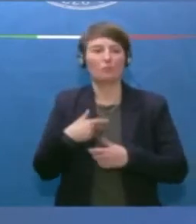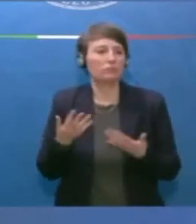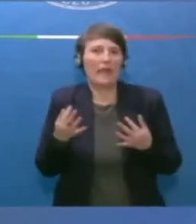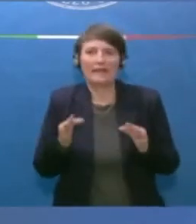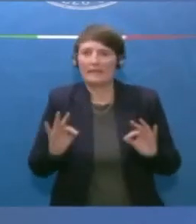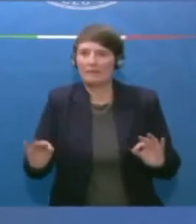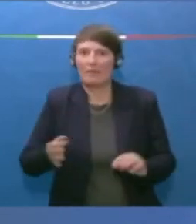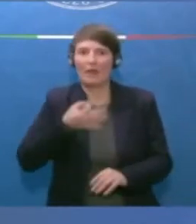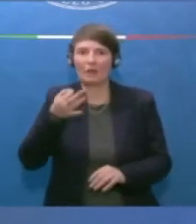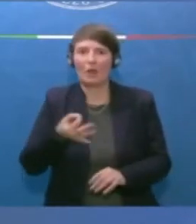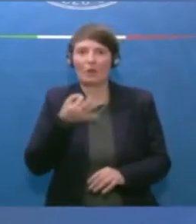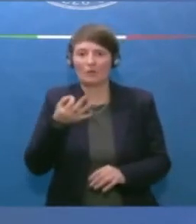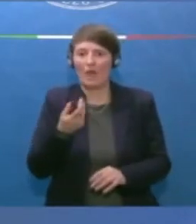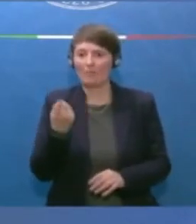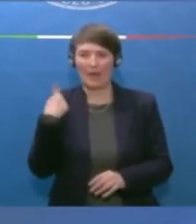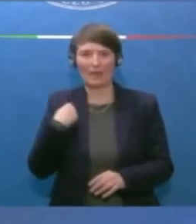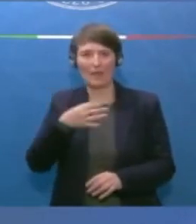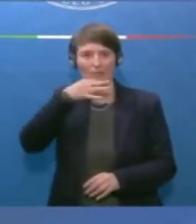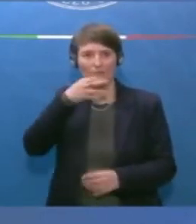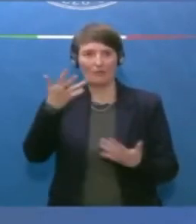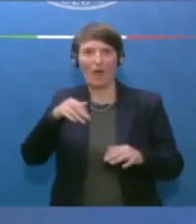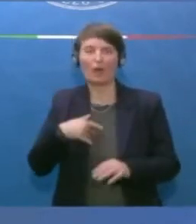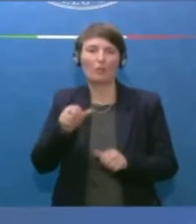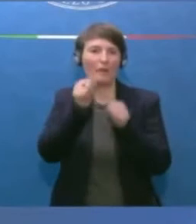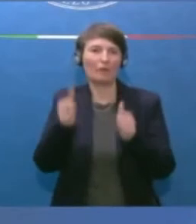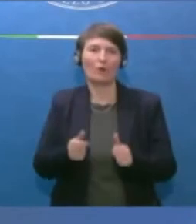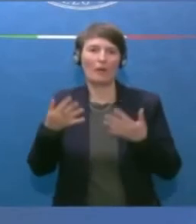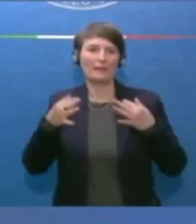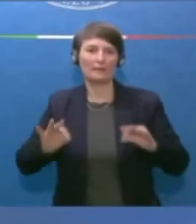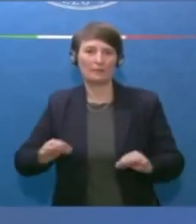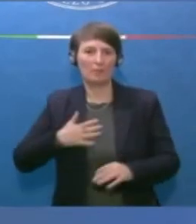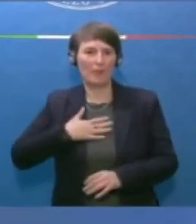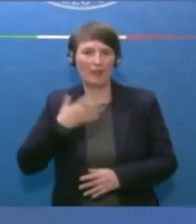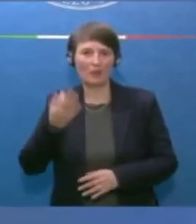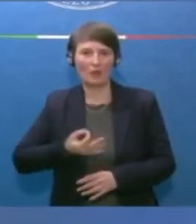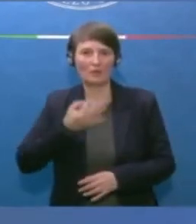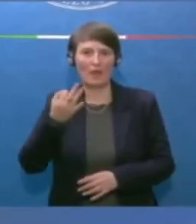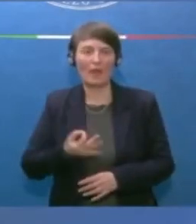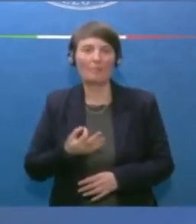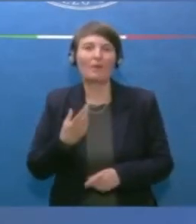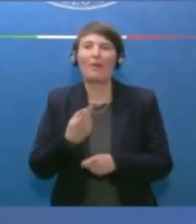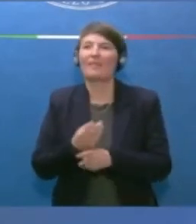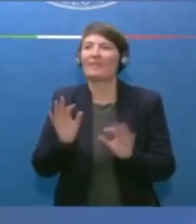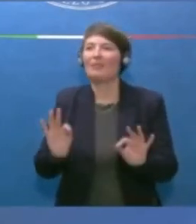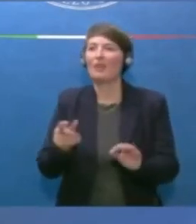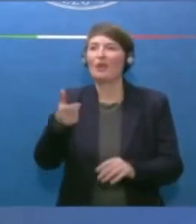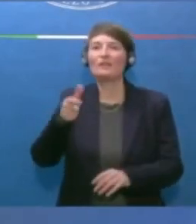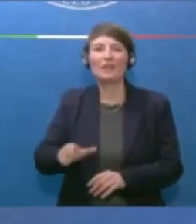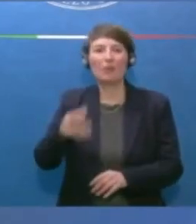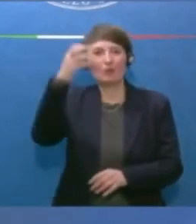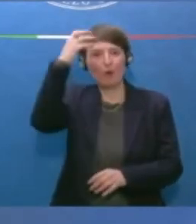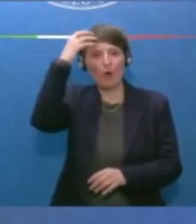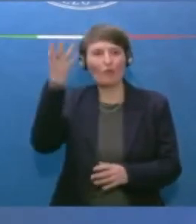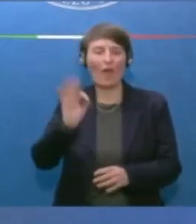che ho detto ieri d'altronde non può che essere di chi non può che essere così perché il governo io